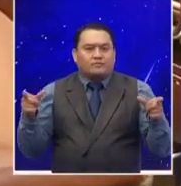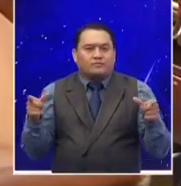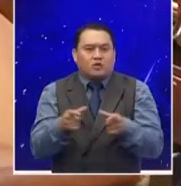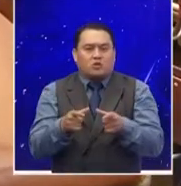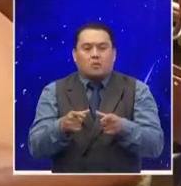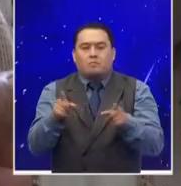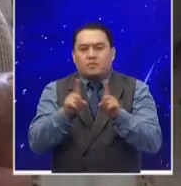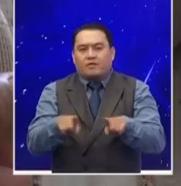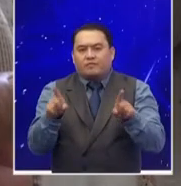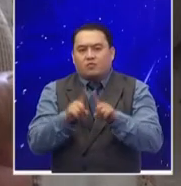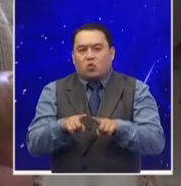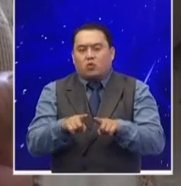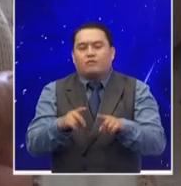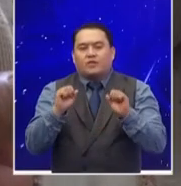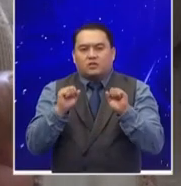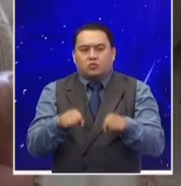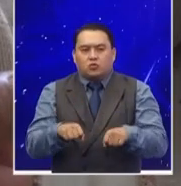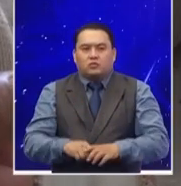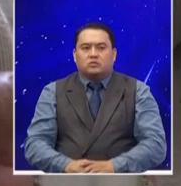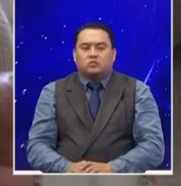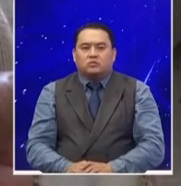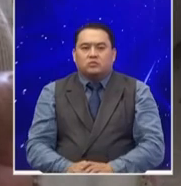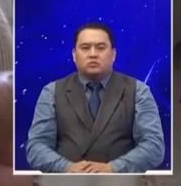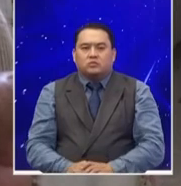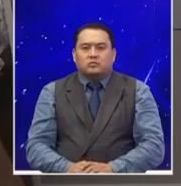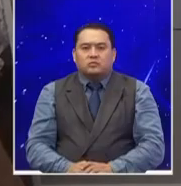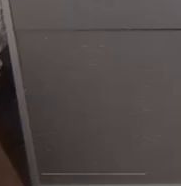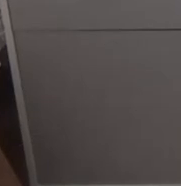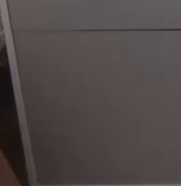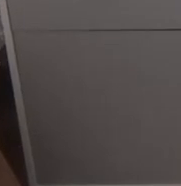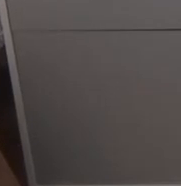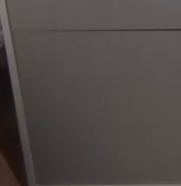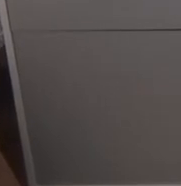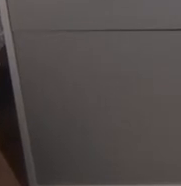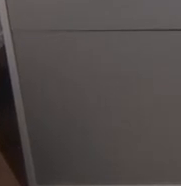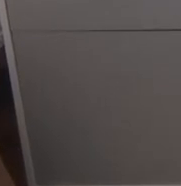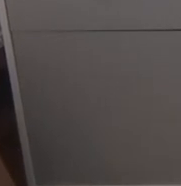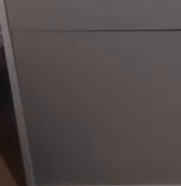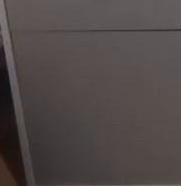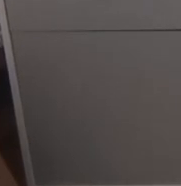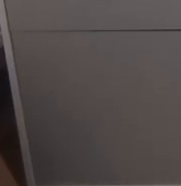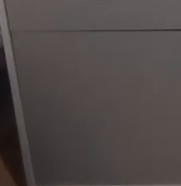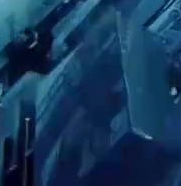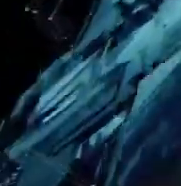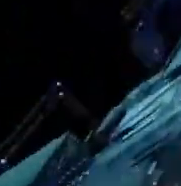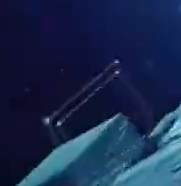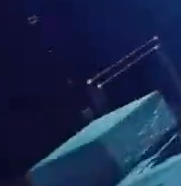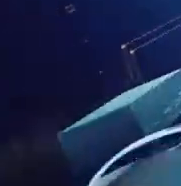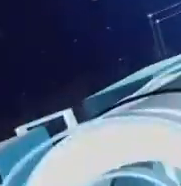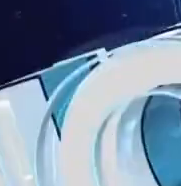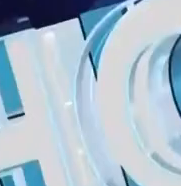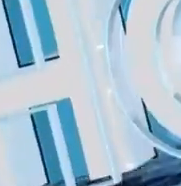тяжелые последствия первой волны беспощадного COVID-19. Рустам Аралбаев, Рабит Хабдрахман, телеканал ЖЦУ.